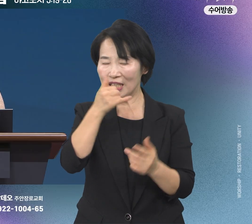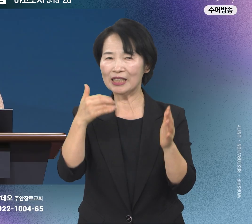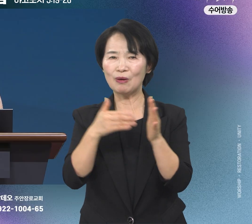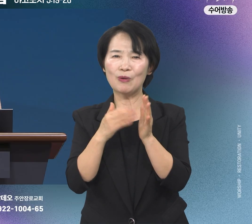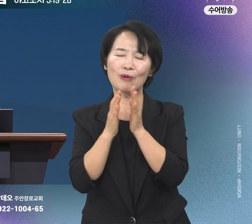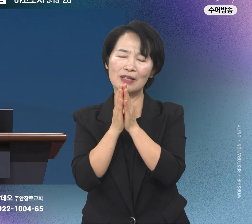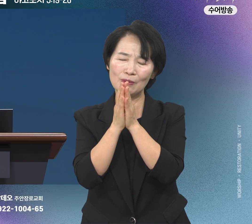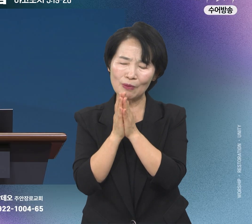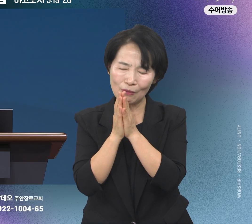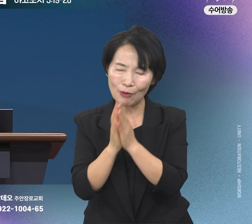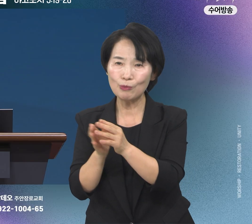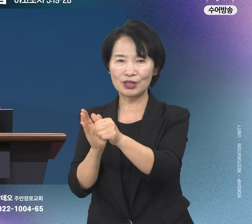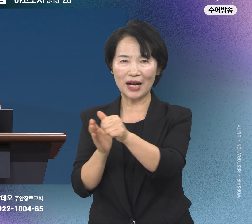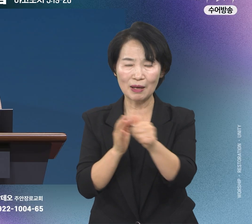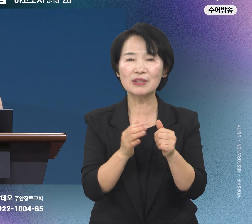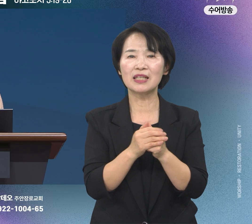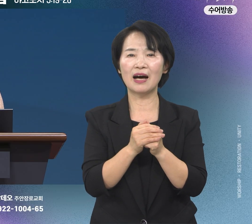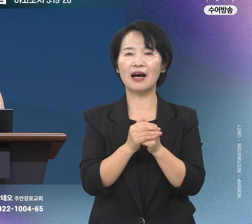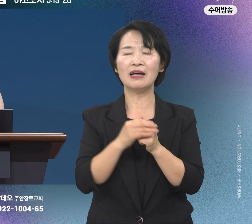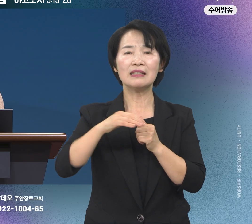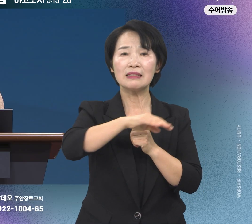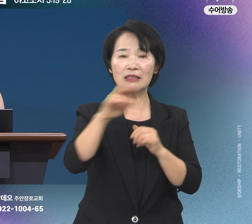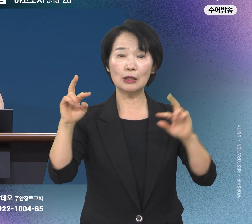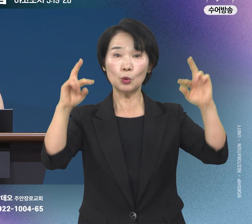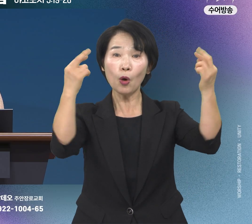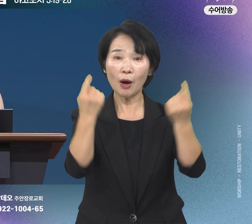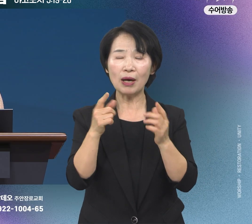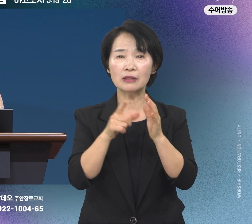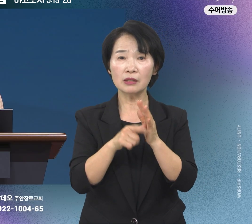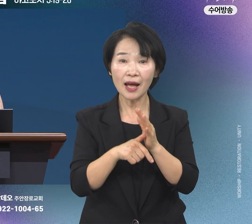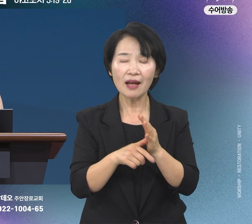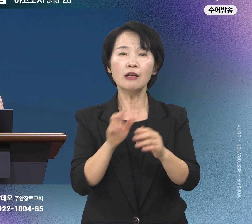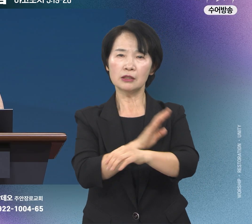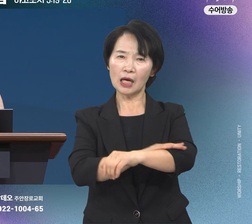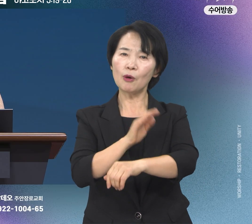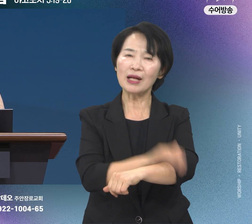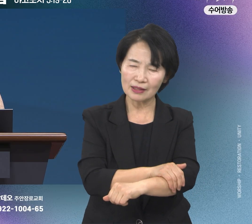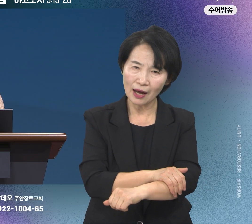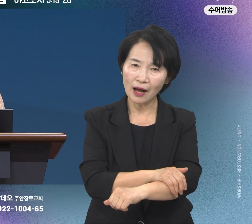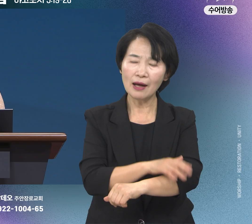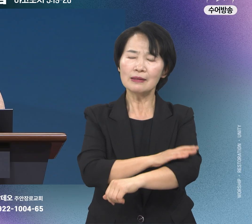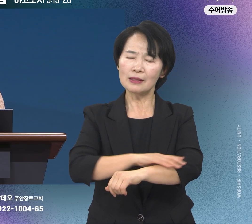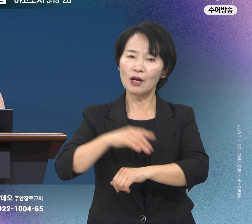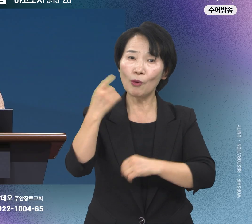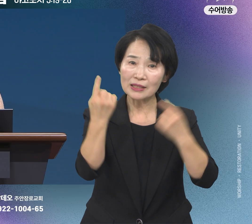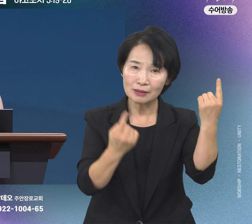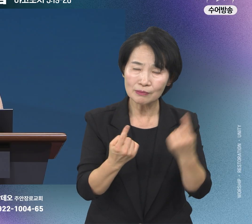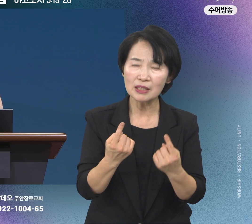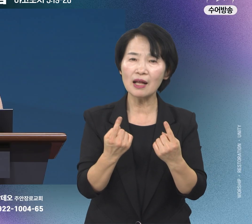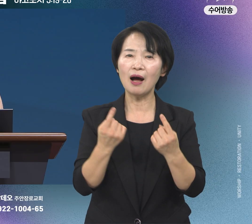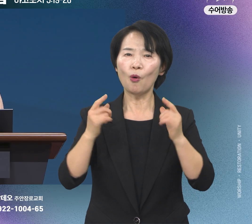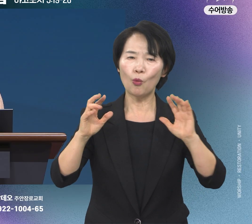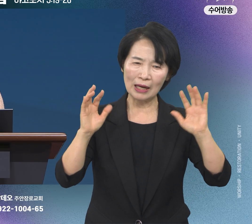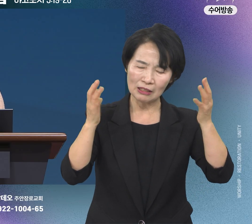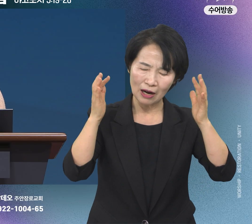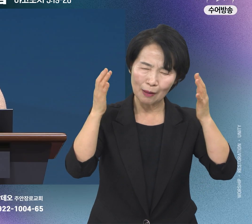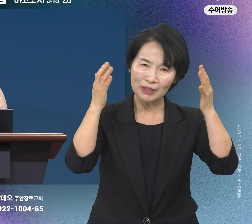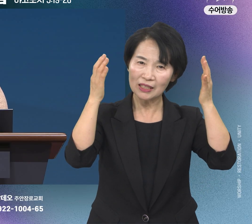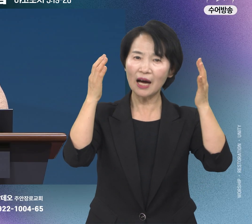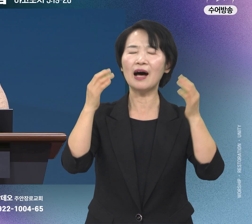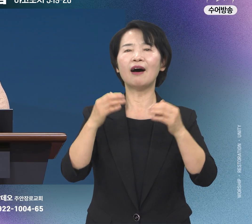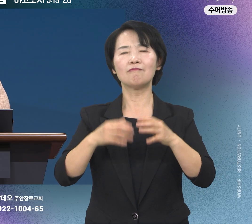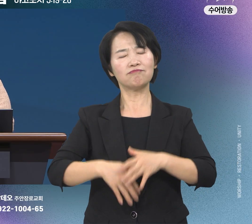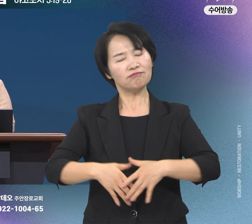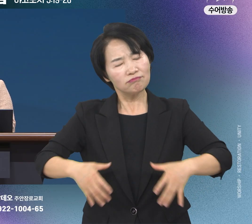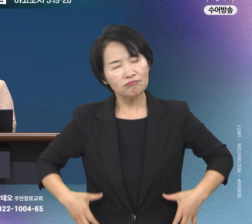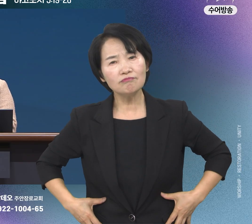좋겠습니다. 그런 자들이 교회에 올 때 정말 잘 왔습니다, 정말 환영합니다 라고 이야기할 수 있는